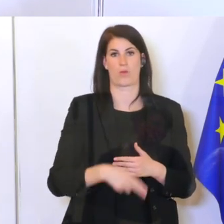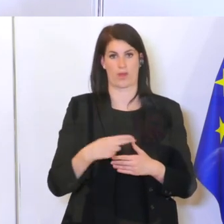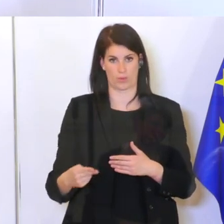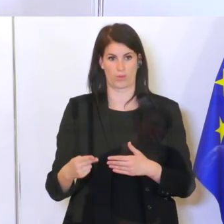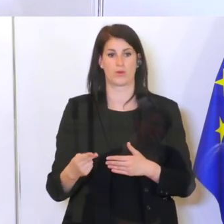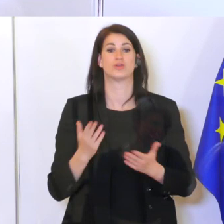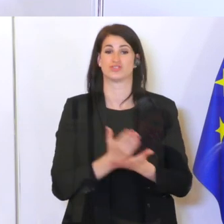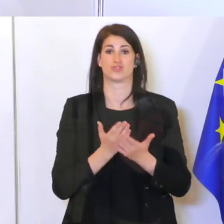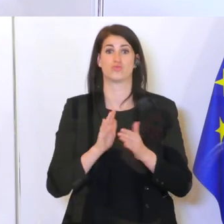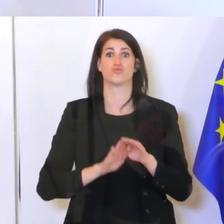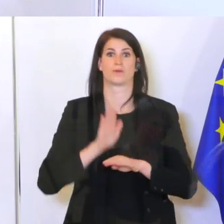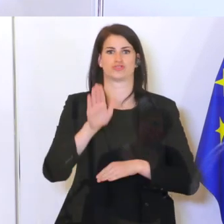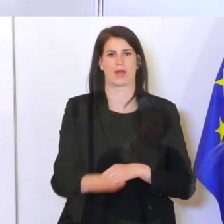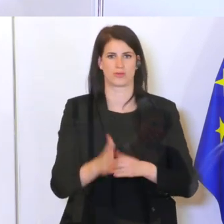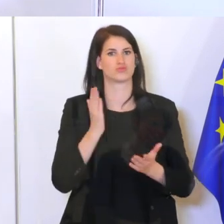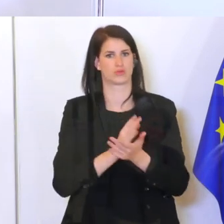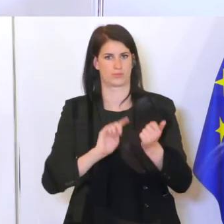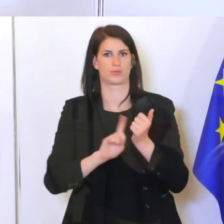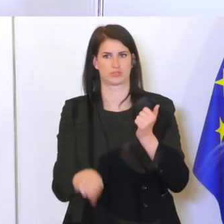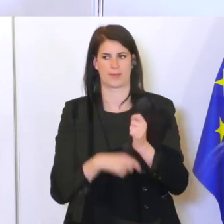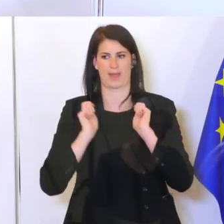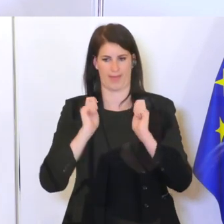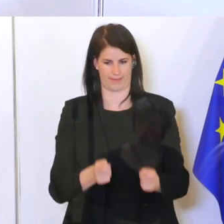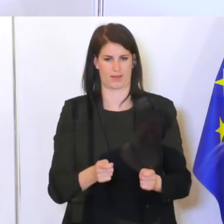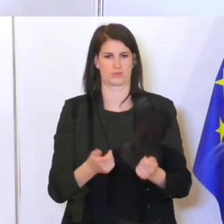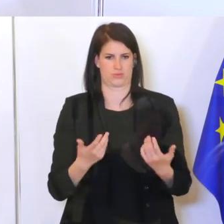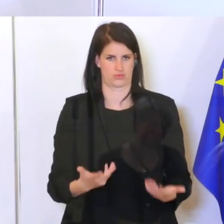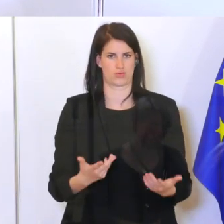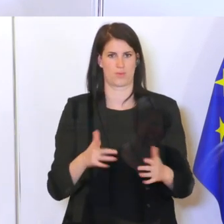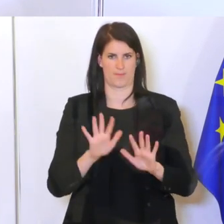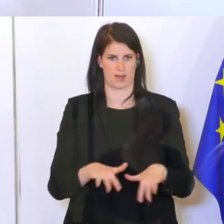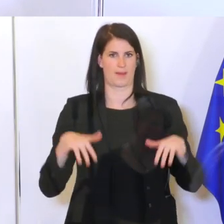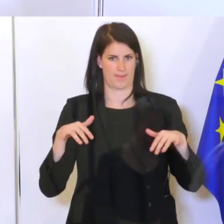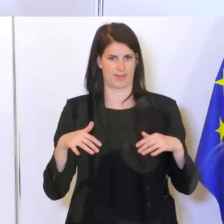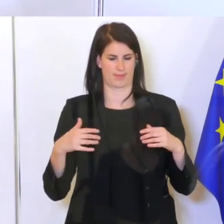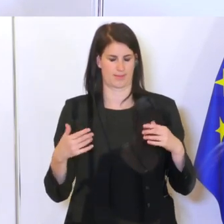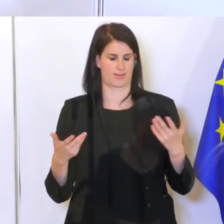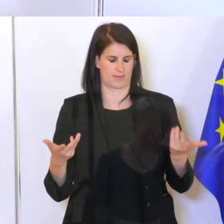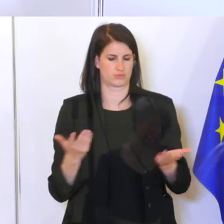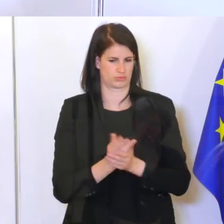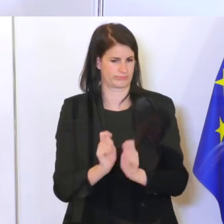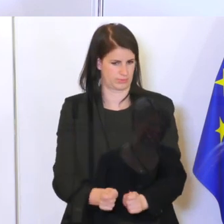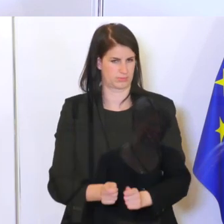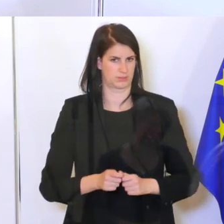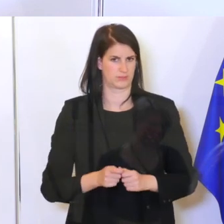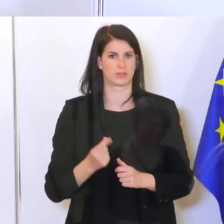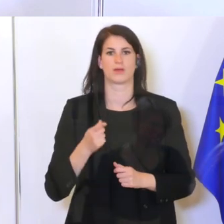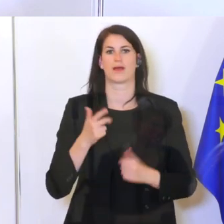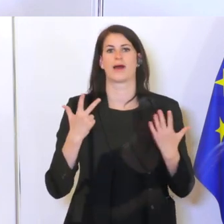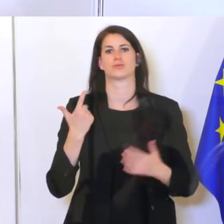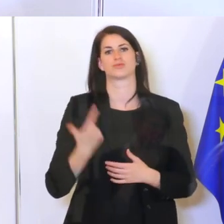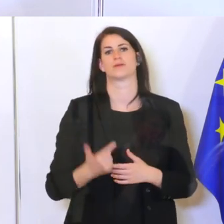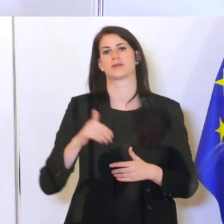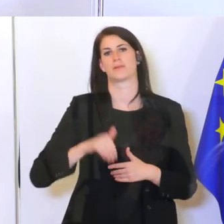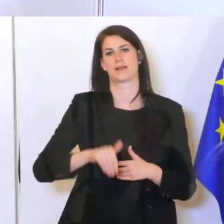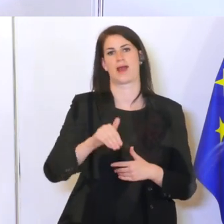Budget eingebracht worden ist, so liegt das ja seit einiger Zeit im Parlament, dass wir diese 28 Milliarden ein wenig verteilen